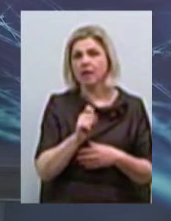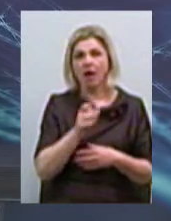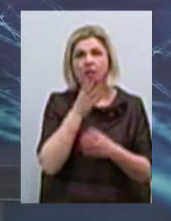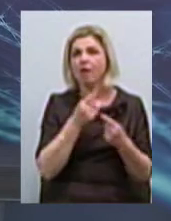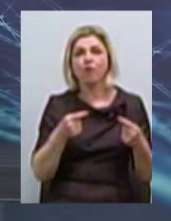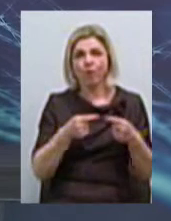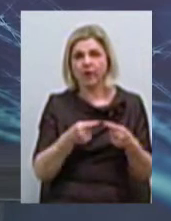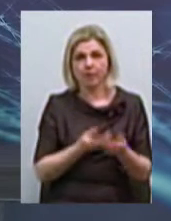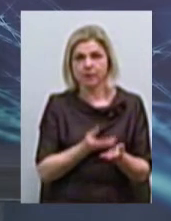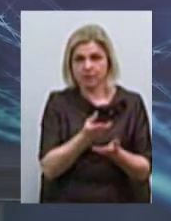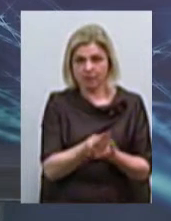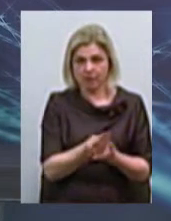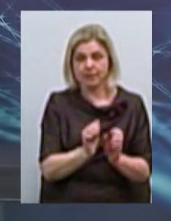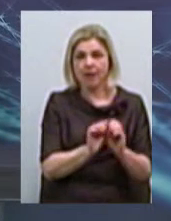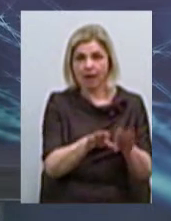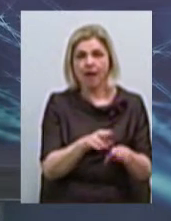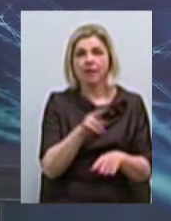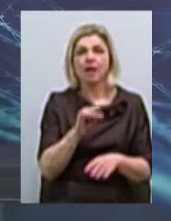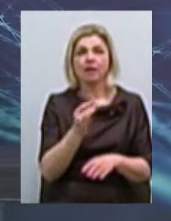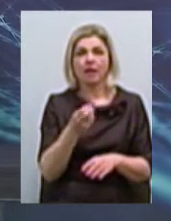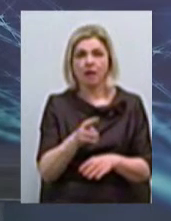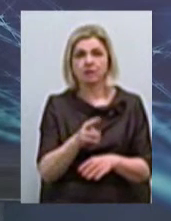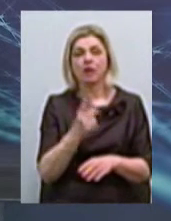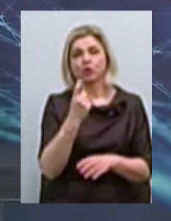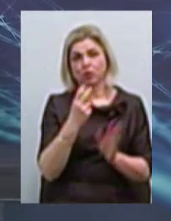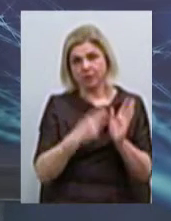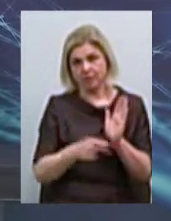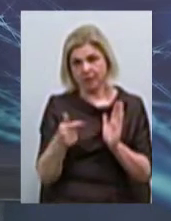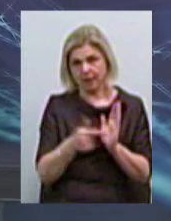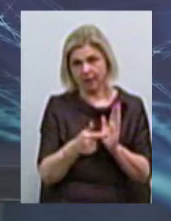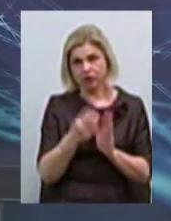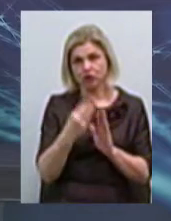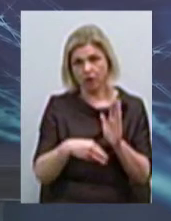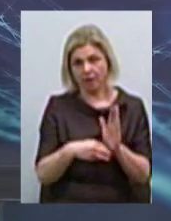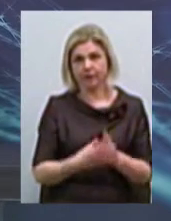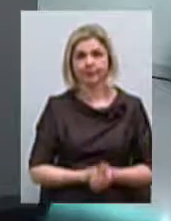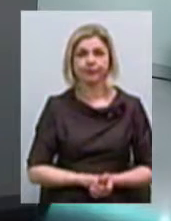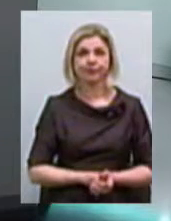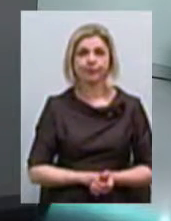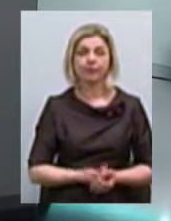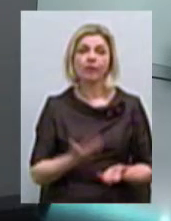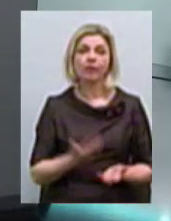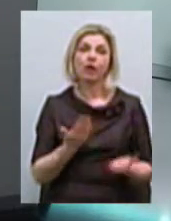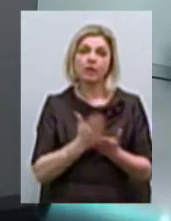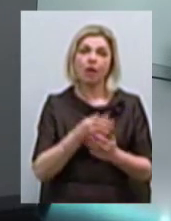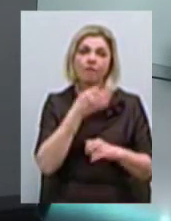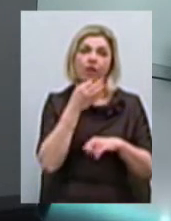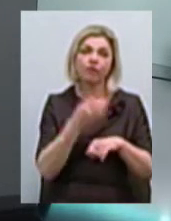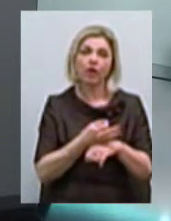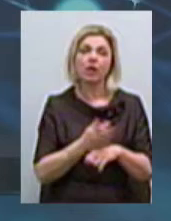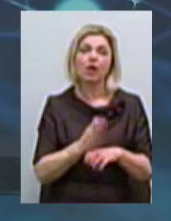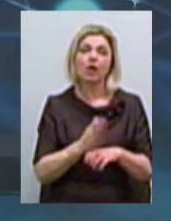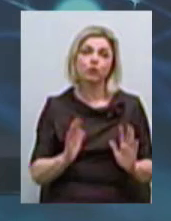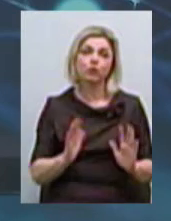подання податкової декларації у розмірі 170 гривень. А чи є відповідальність у разі,